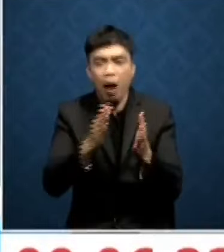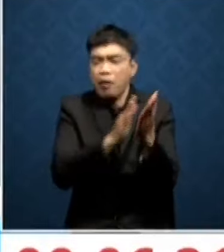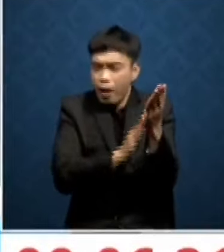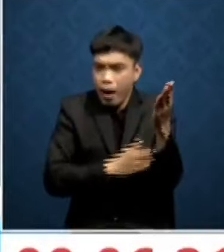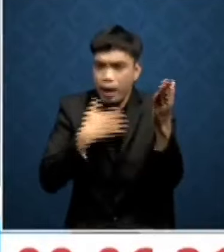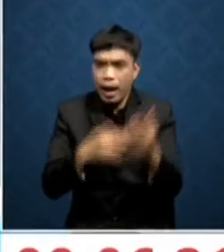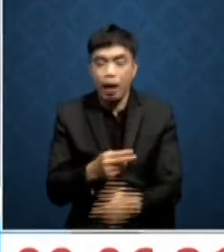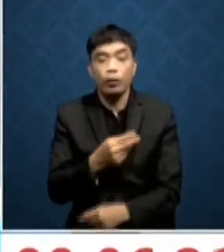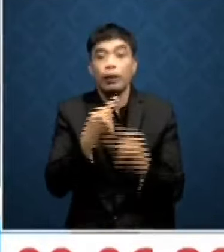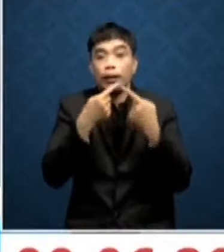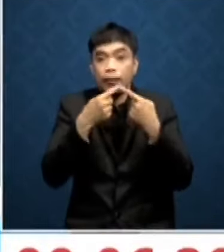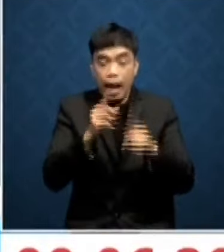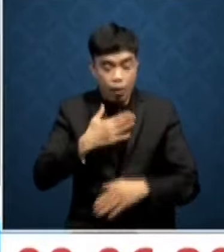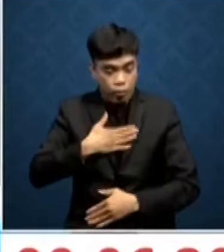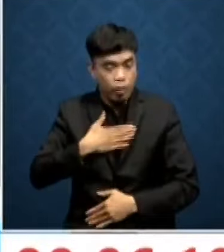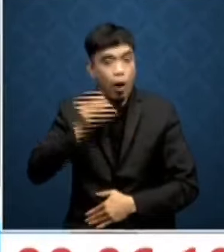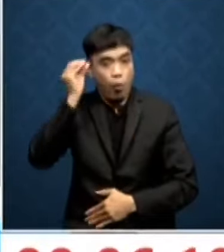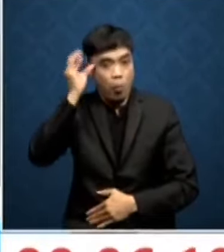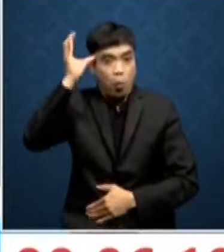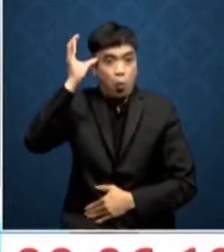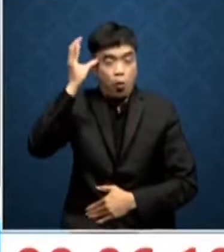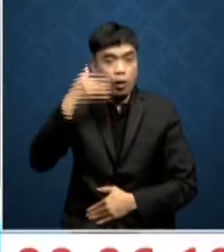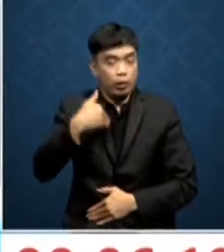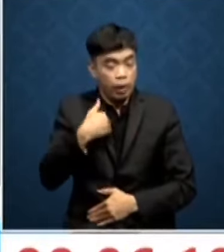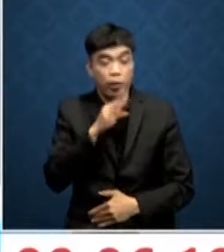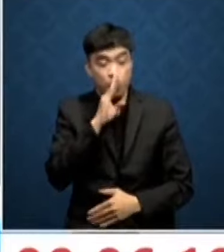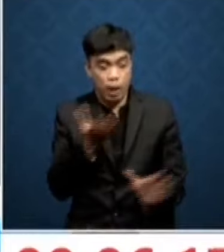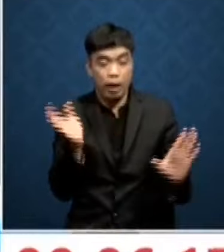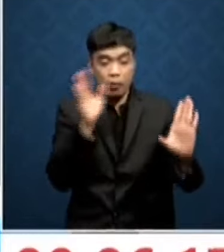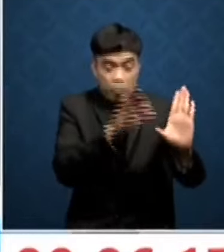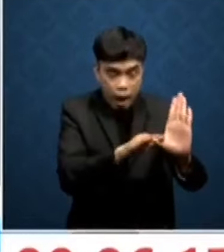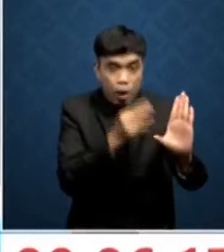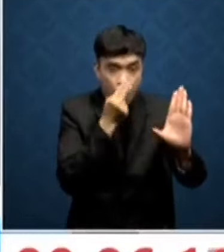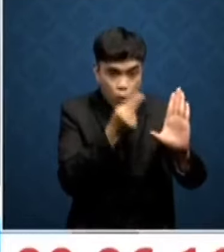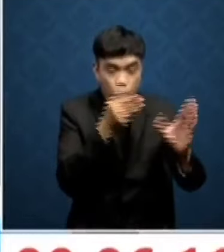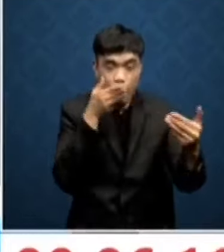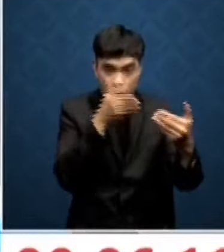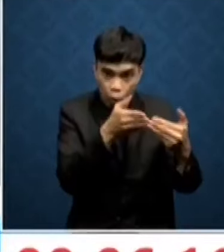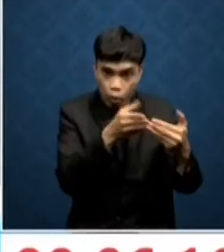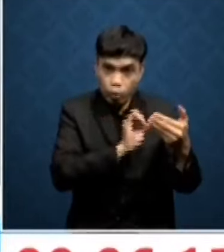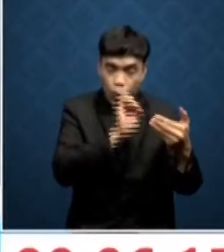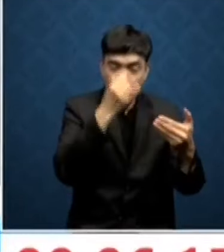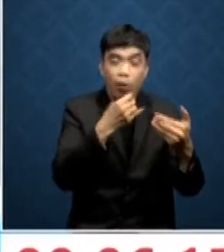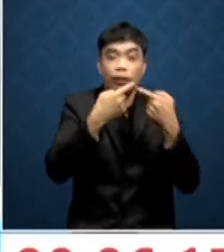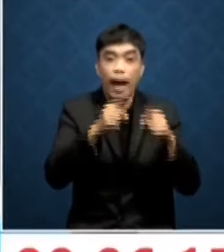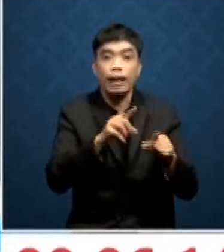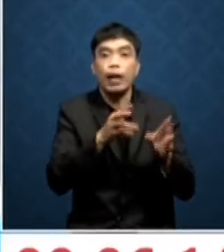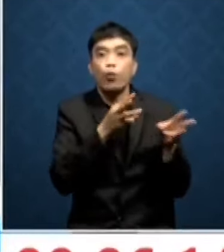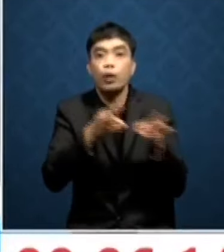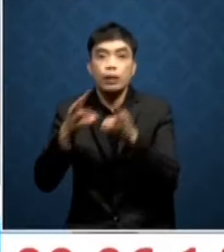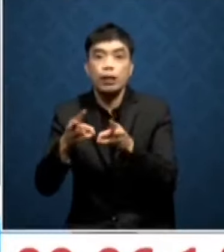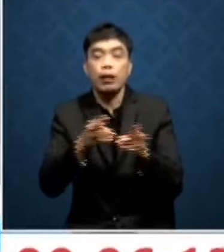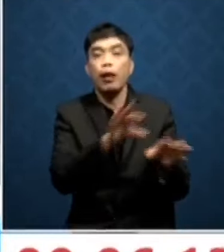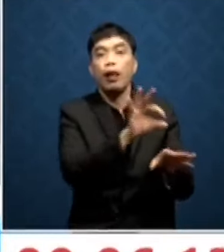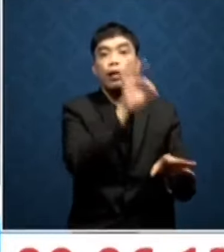ๆมีหลายช่วงเลยแหละโหคือคนที่เอ่อเป็นตัวตั้งตัวตีเรื่องนี้เลยเนี่ยนะคะก็คือคุณเสรณีอนินบนสวกลุ่ม 6ทำส่วนป่าไม้ที่บอกว่า